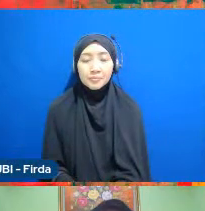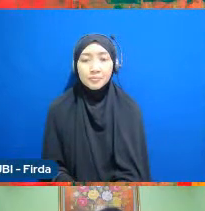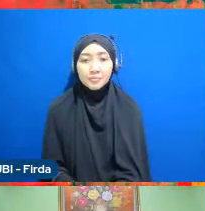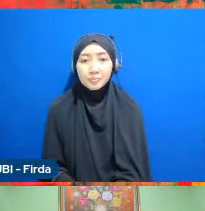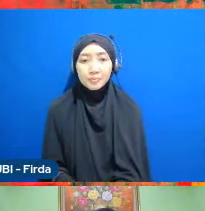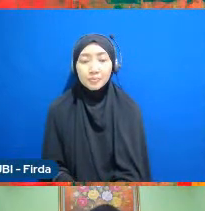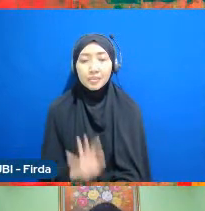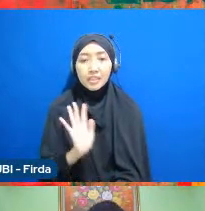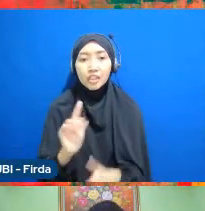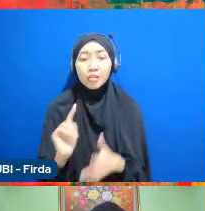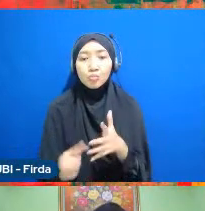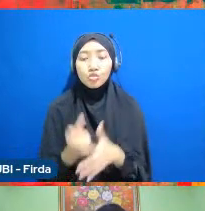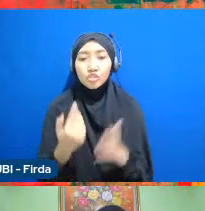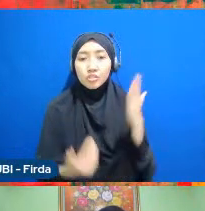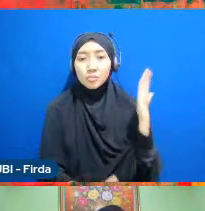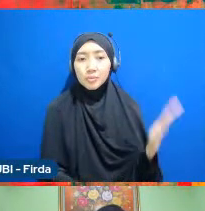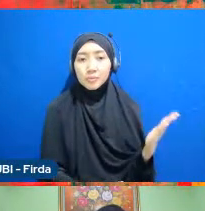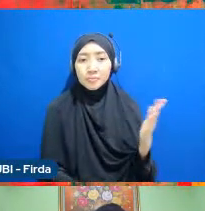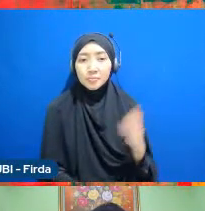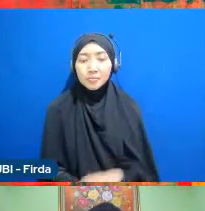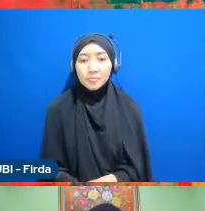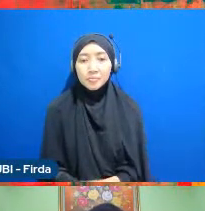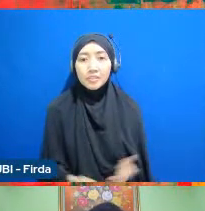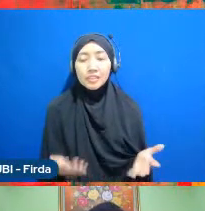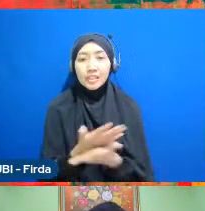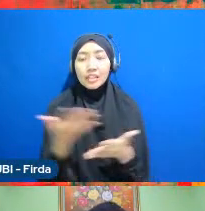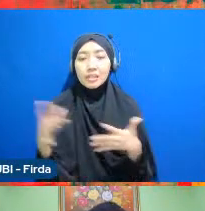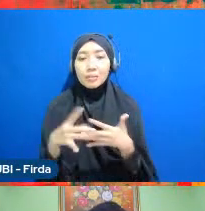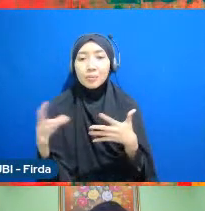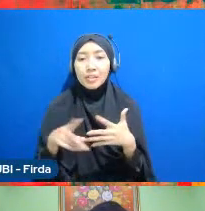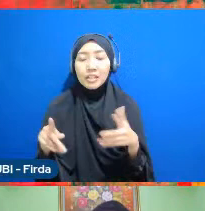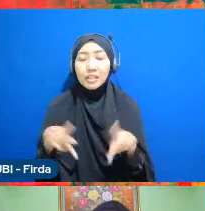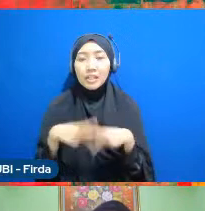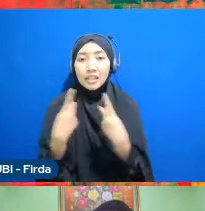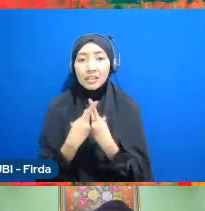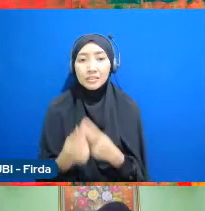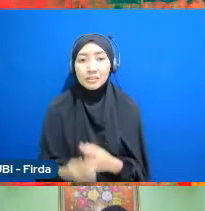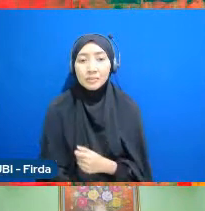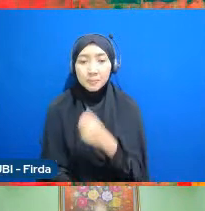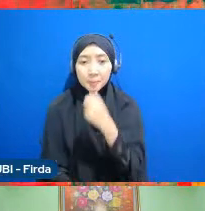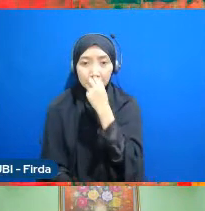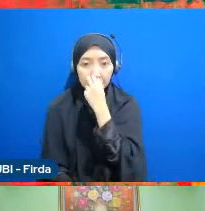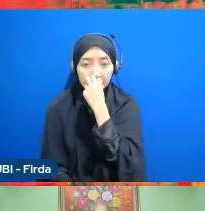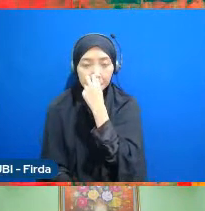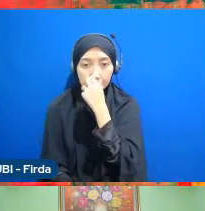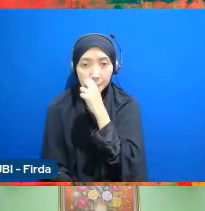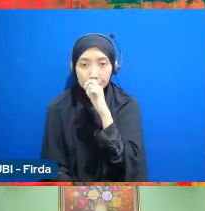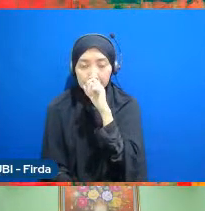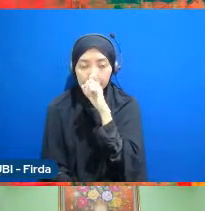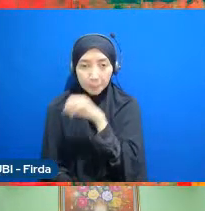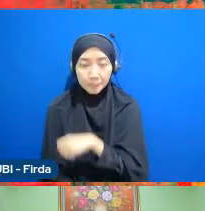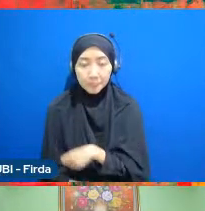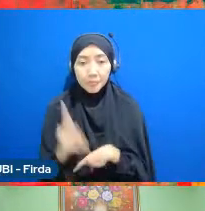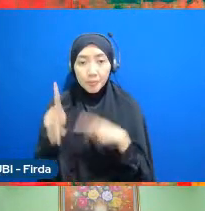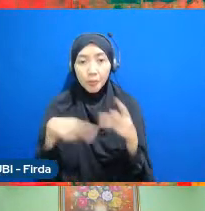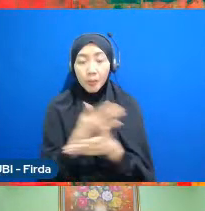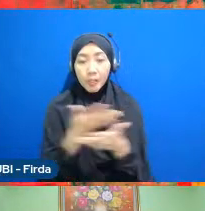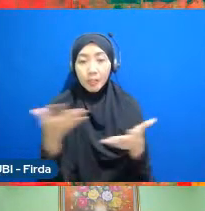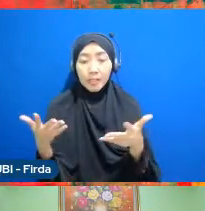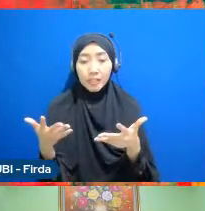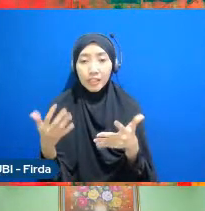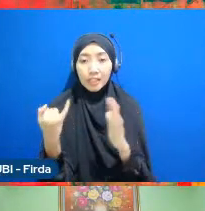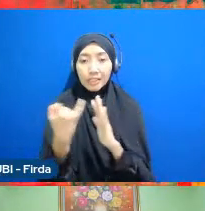nanti akan muncul seperti ini. Silakan pilih kelas Anda. Nah, di sini jika sahabat sudah